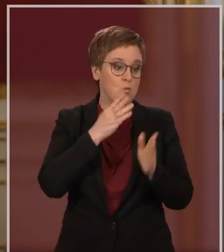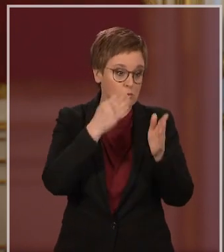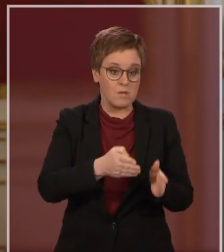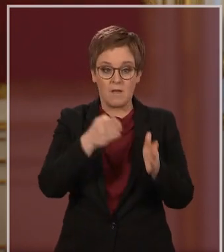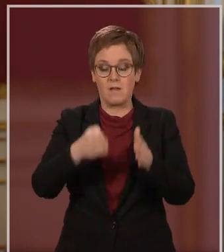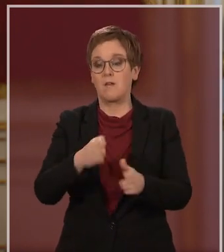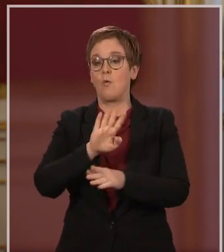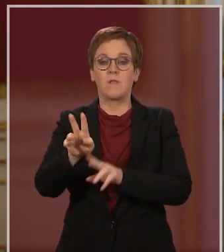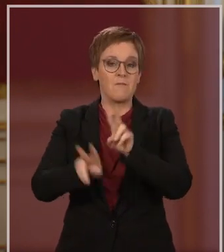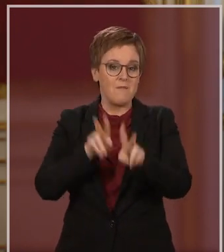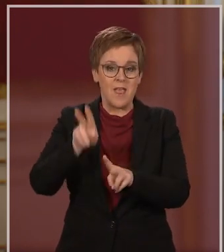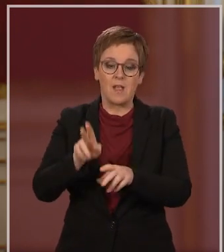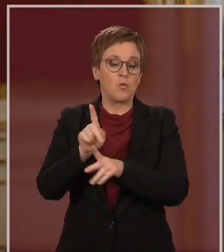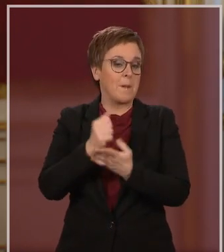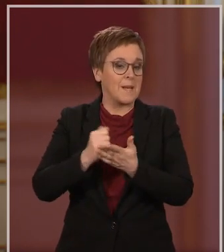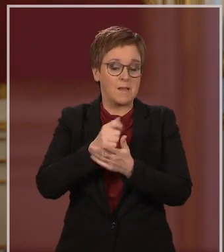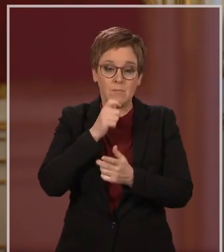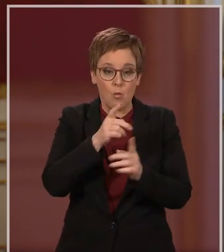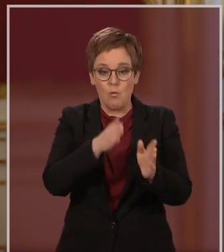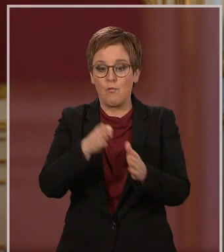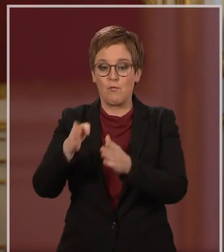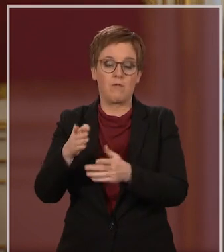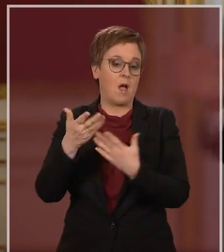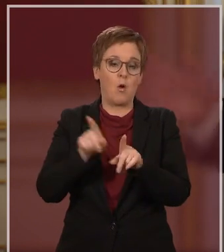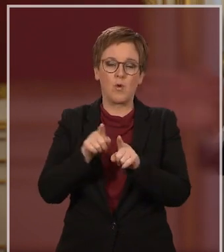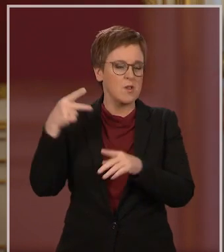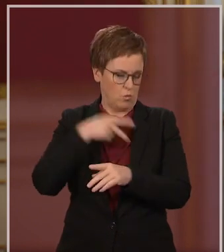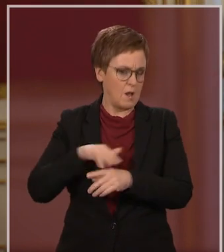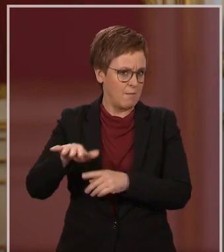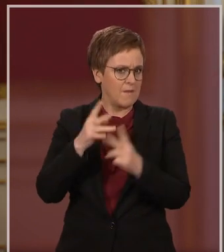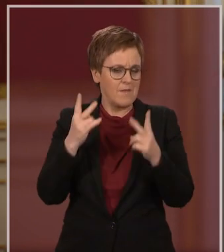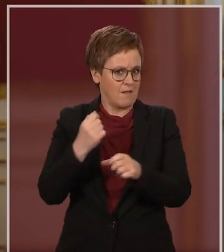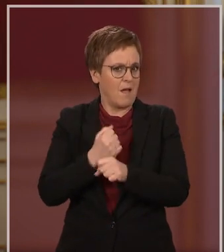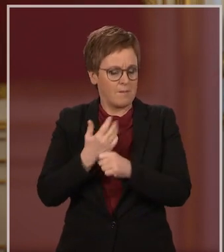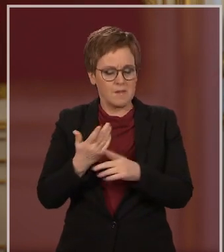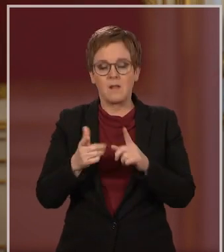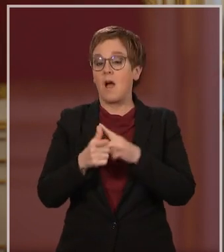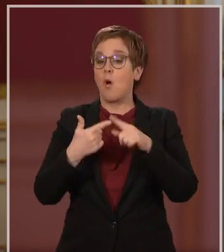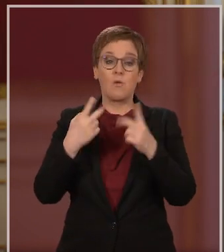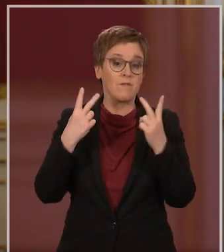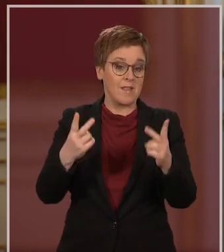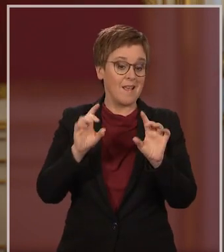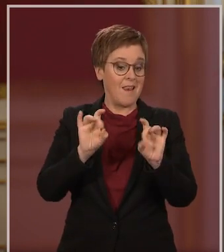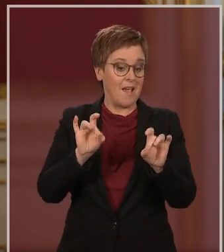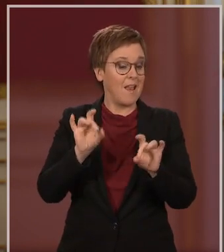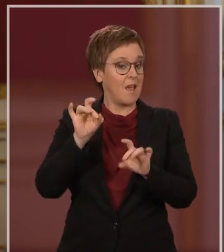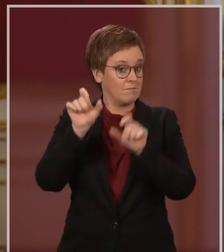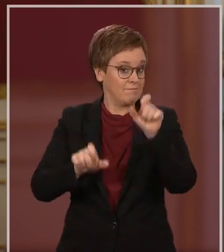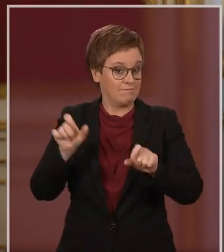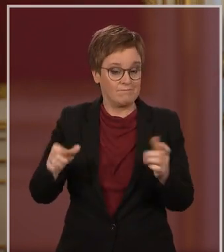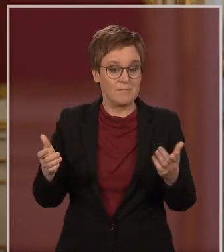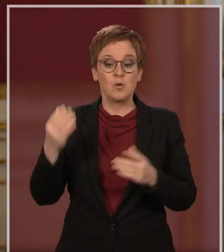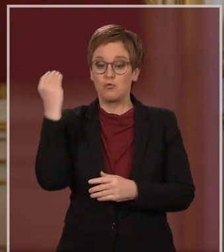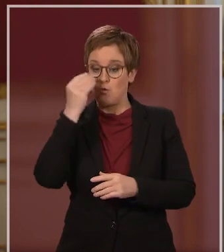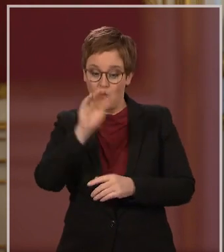die Arbeit in pflegenden und medizinischen Berufen und im ganzen Sozialbereich, die Arbeit der Lehrerinnen und